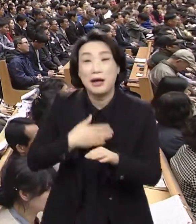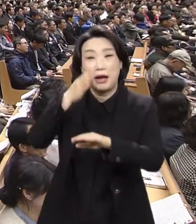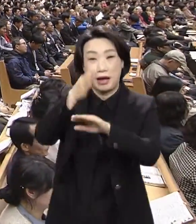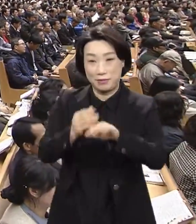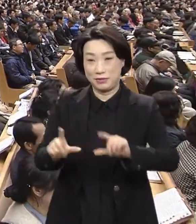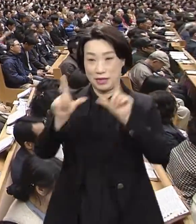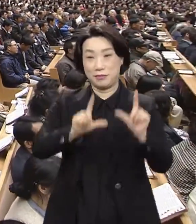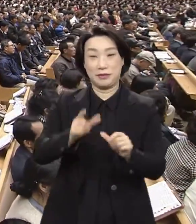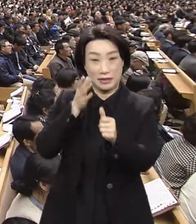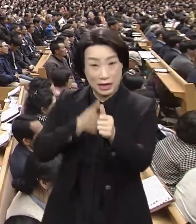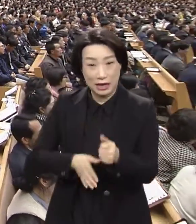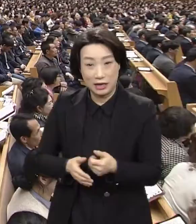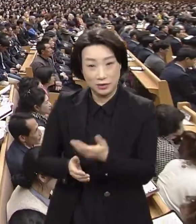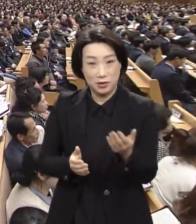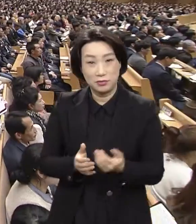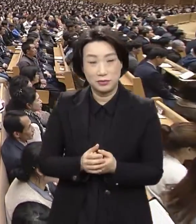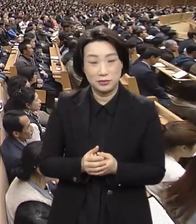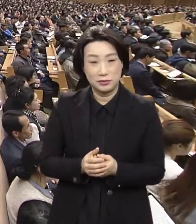감사하며 살고,